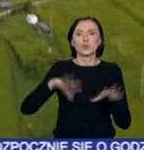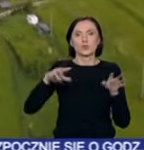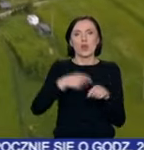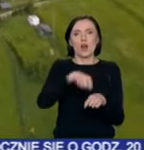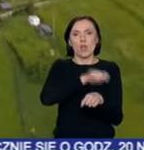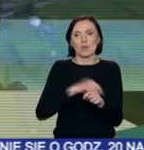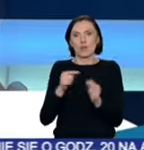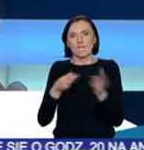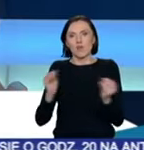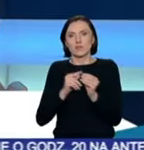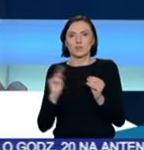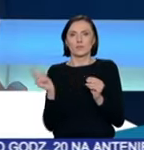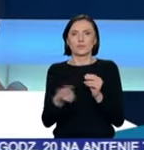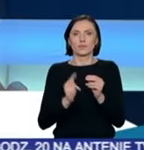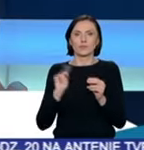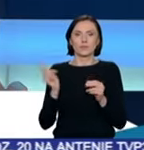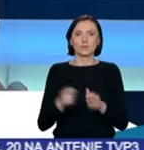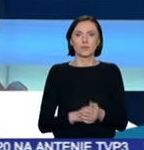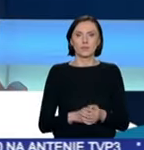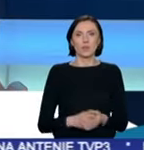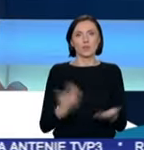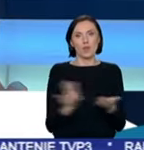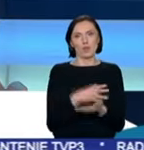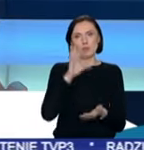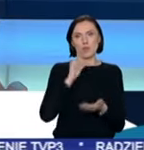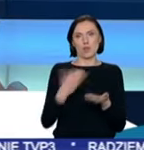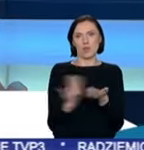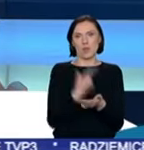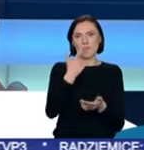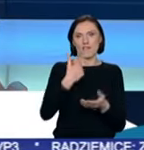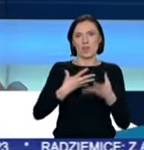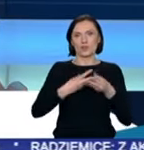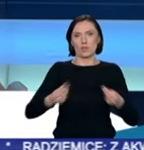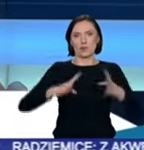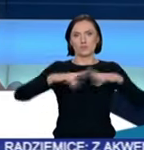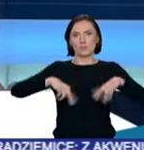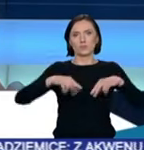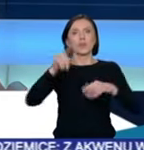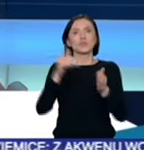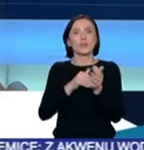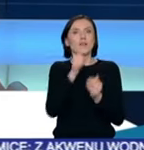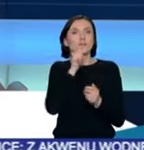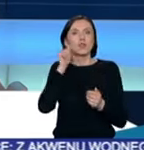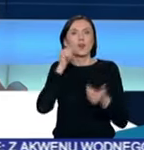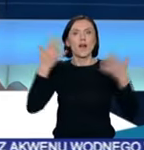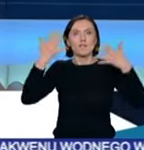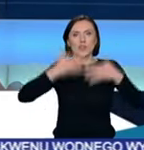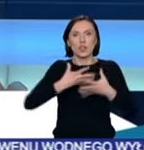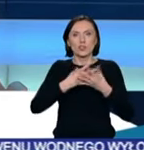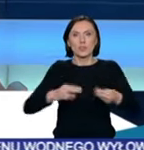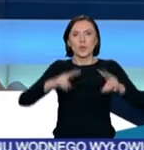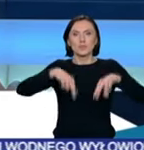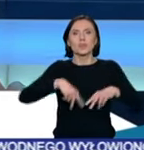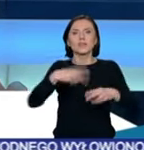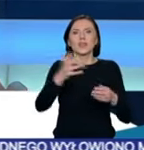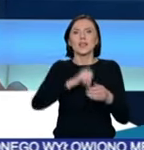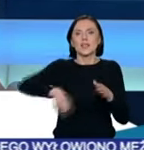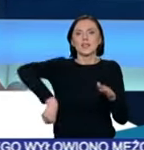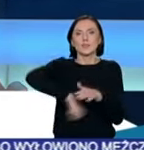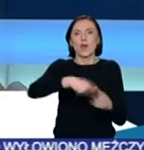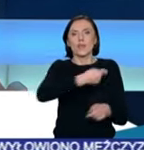Kronika. Kolejne dwa zapadliska w Trzebini. Wczoraj wieczorem ziemia zapadła się na terenie kortów tenisowych w rejonie ulicy